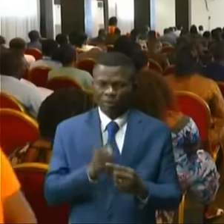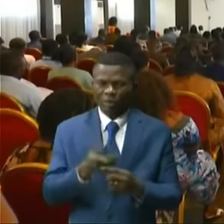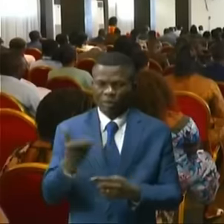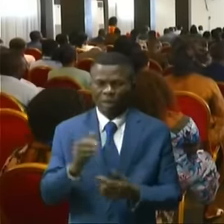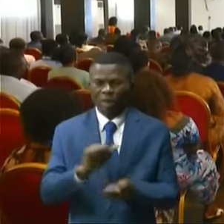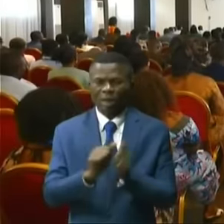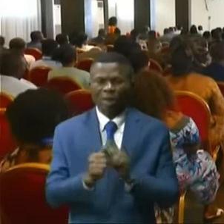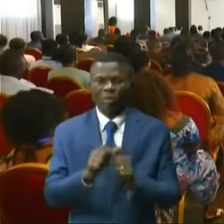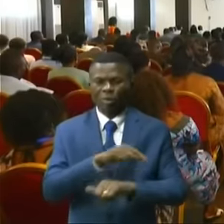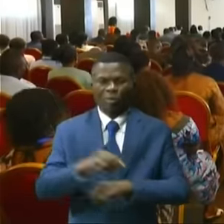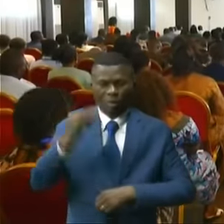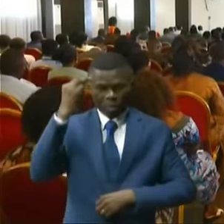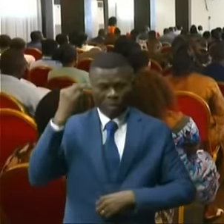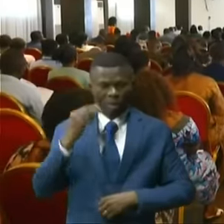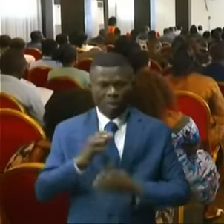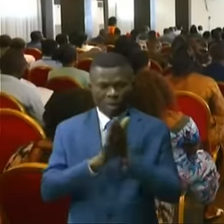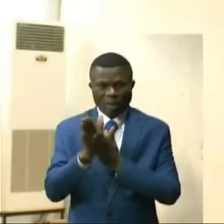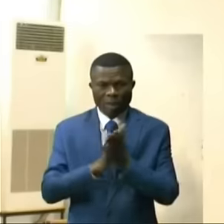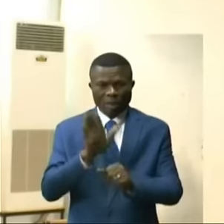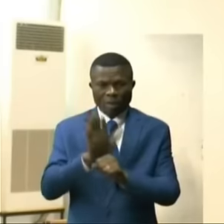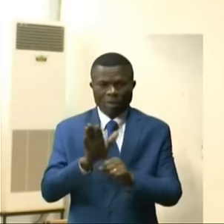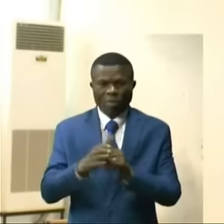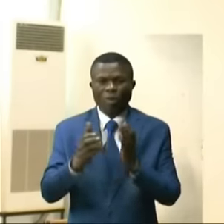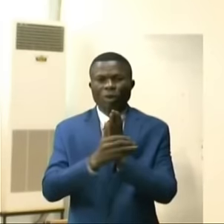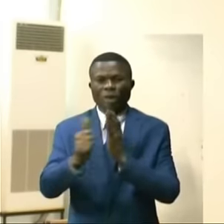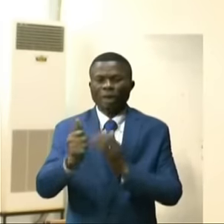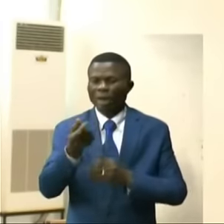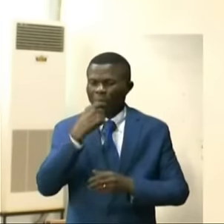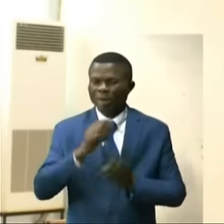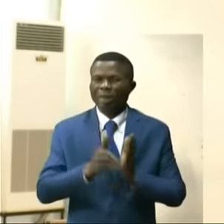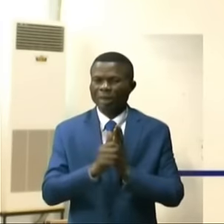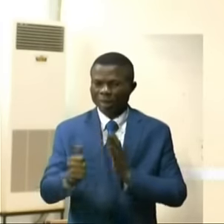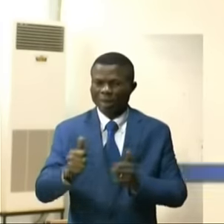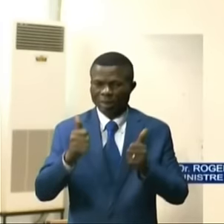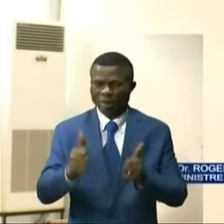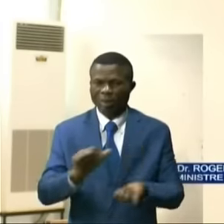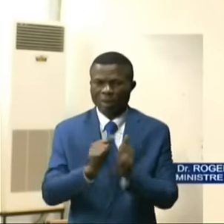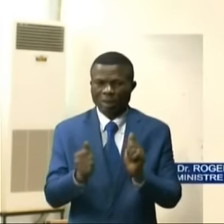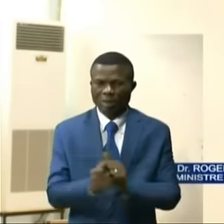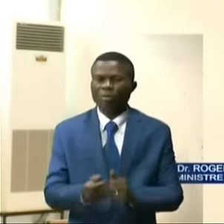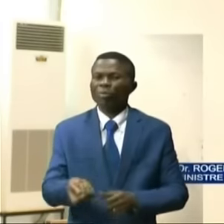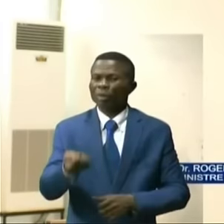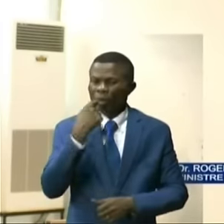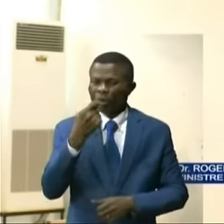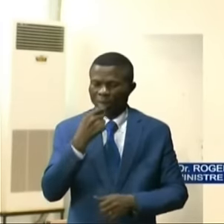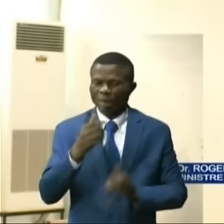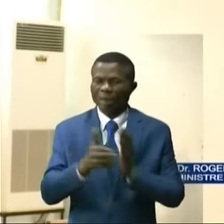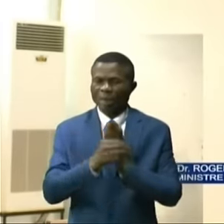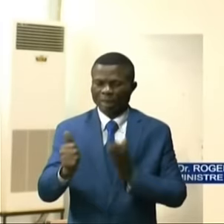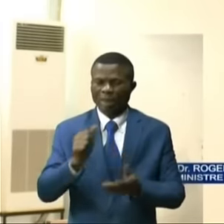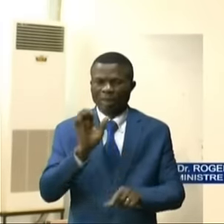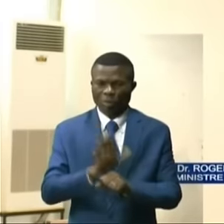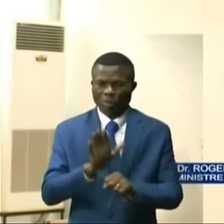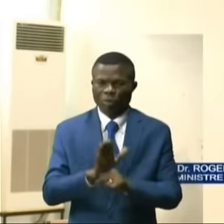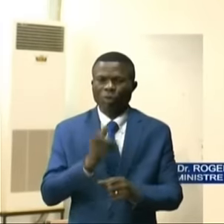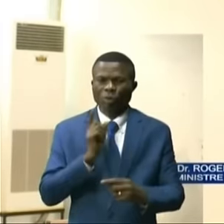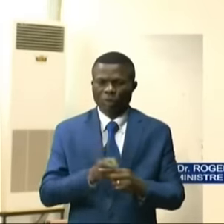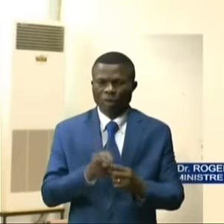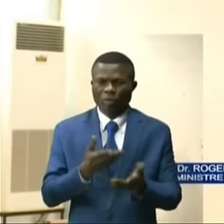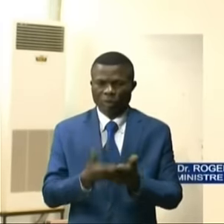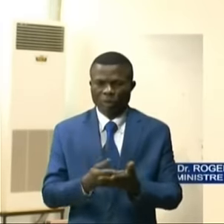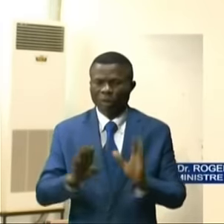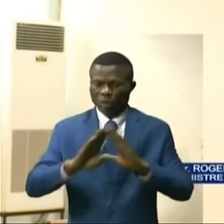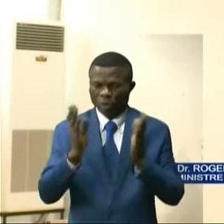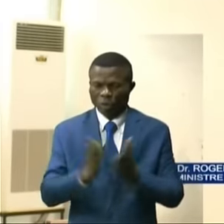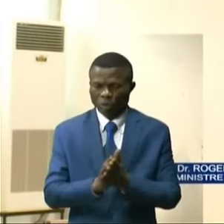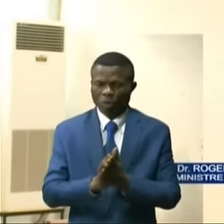Santé l'accès au médicaments de qualité c'est un problème et l' de la protection financière c'est un problème et que tous mainten le